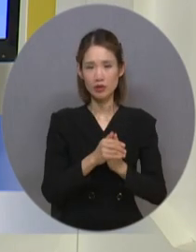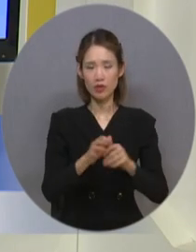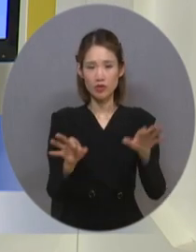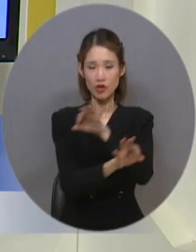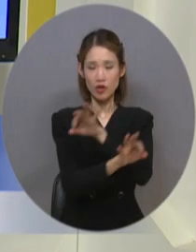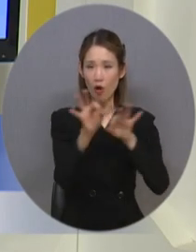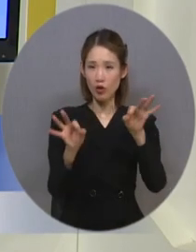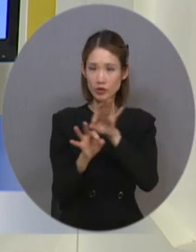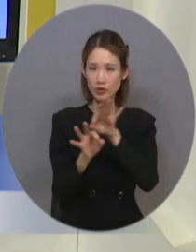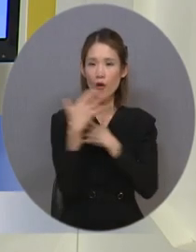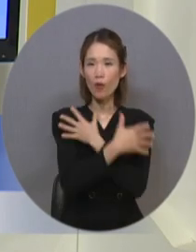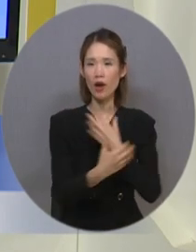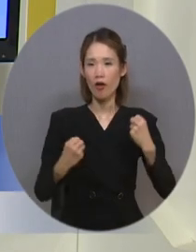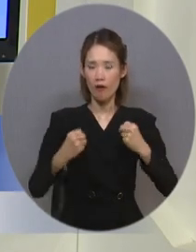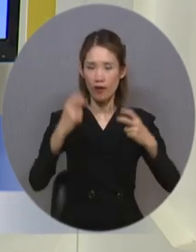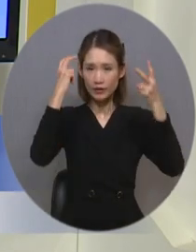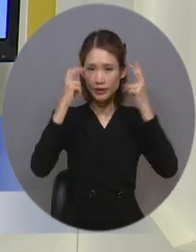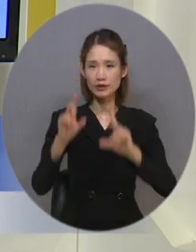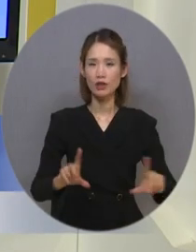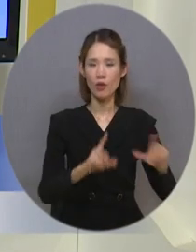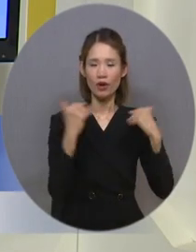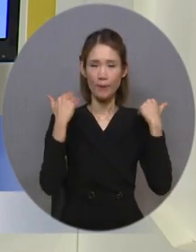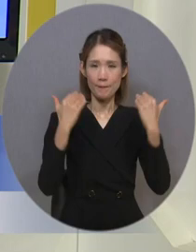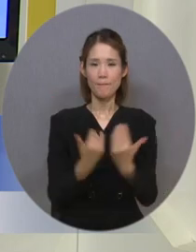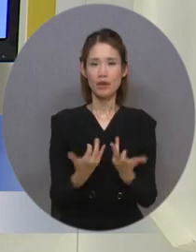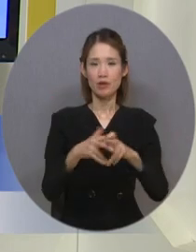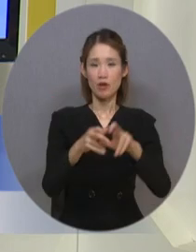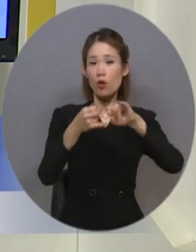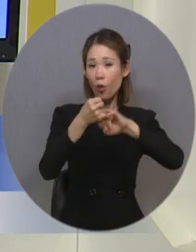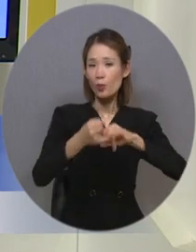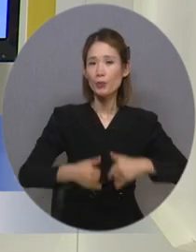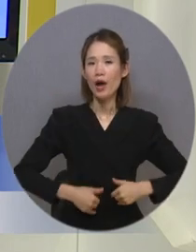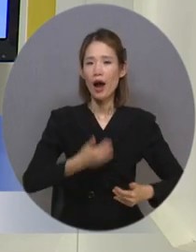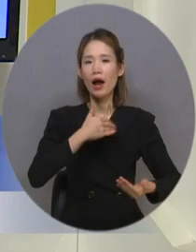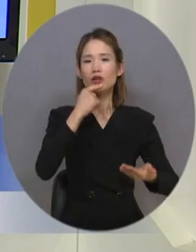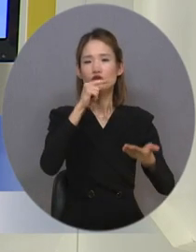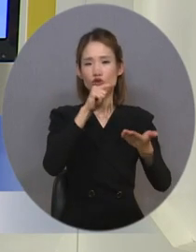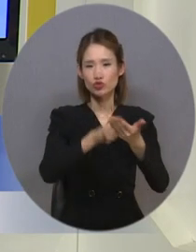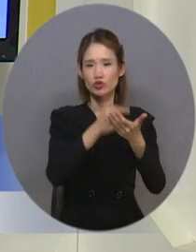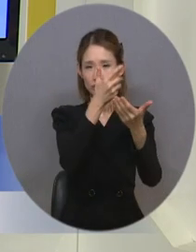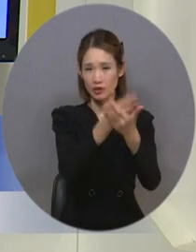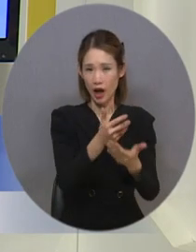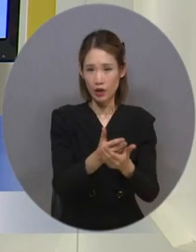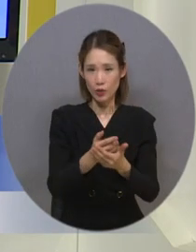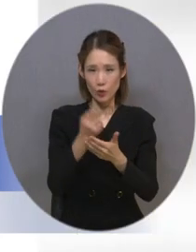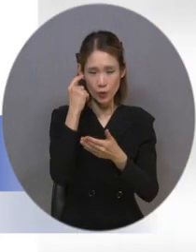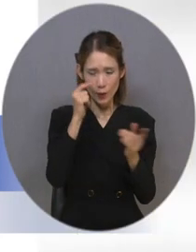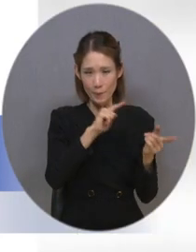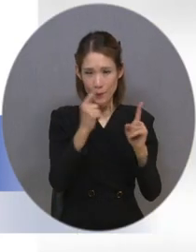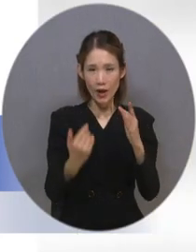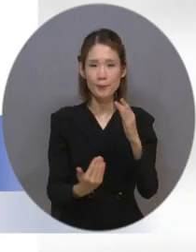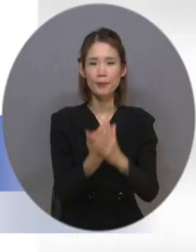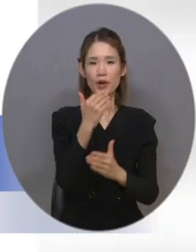경제와 건강 직장생활 등 발달장애인에게 꼭 필요한 알기 수연자료가 개발됐습니다